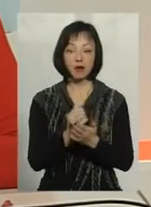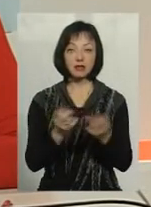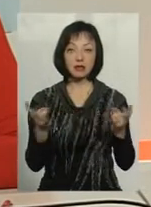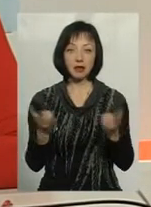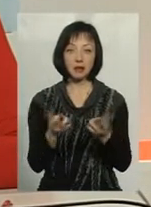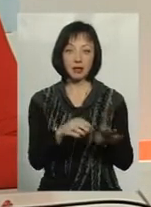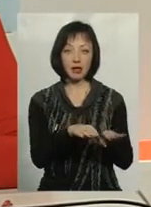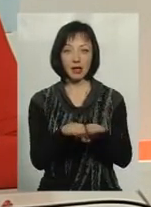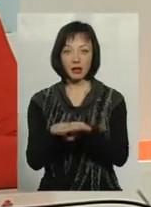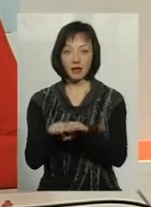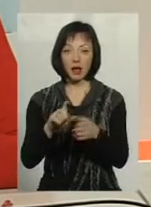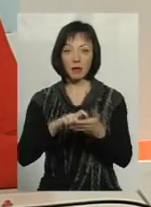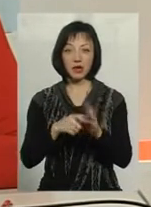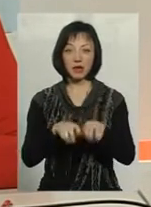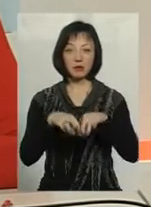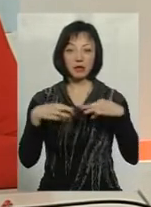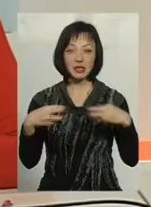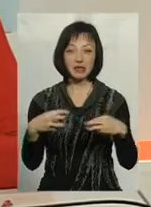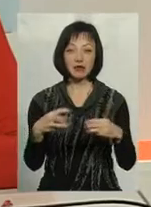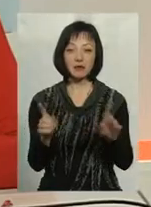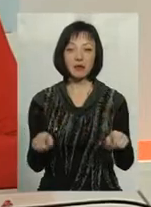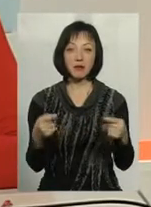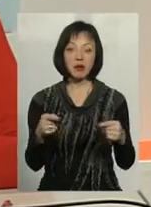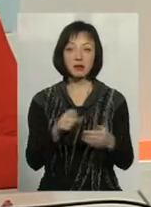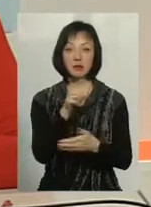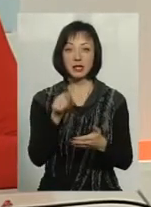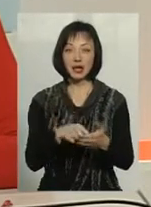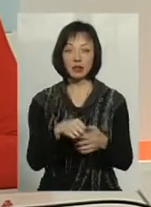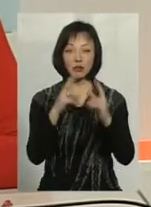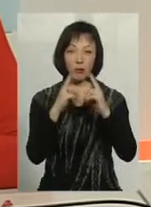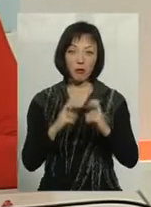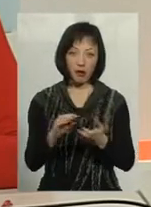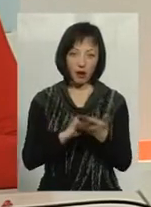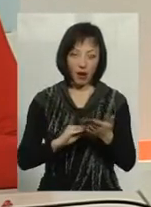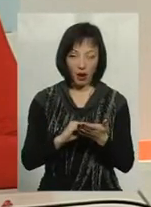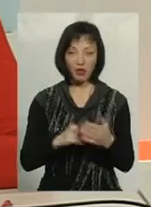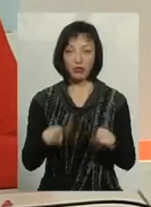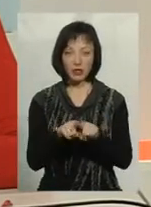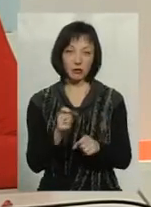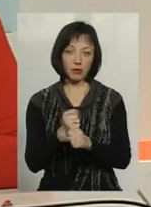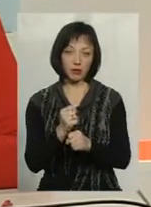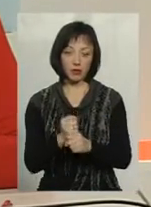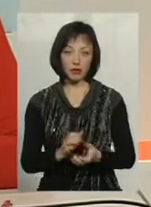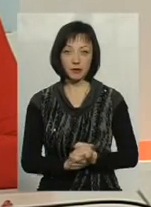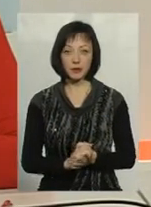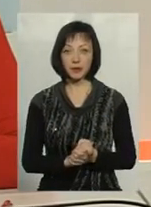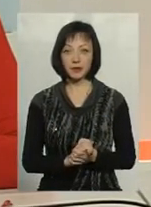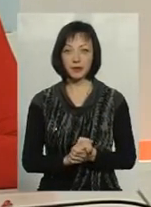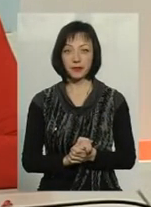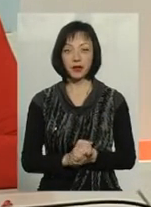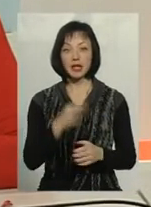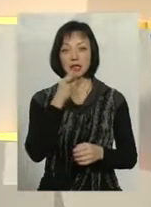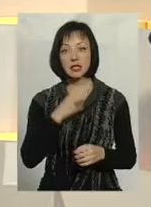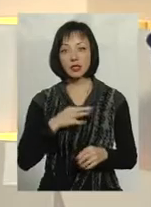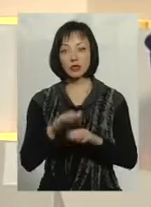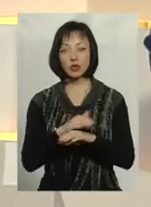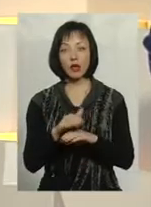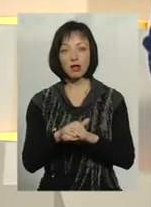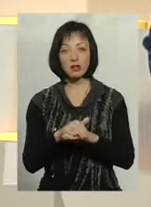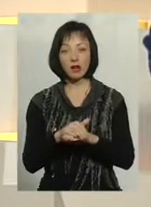результат знайдемо. Ну, і добавлю вам, що ви ж чули, що ми написали все-таки звернення, і по цьому зверненню місцеві органи розглядають і